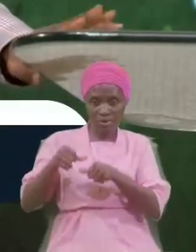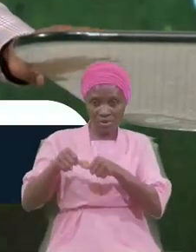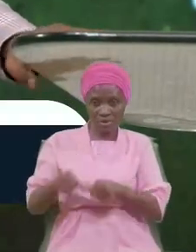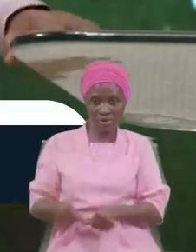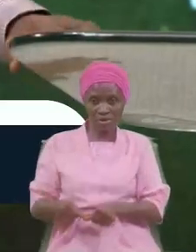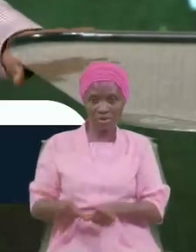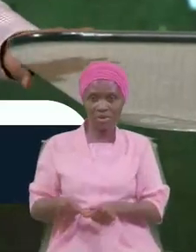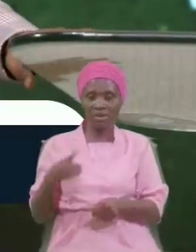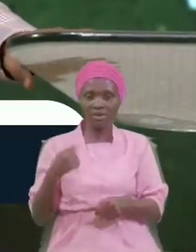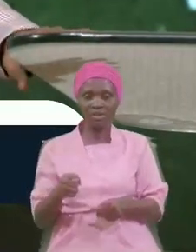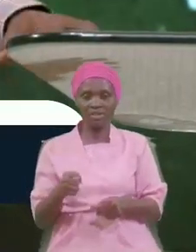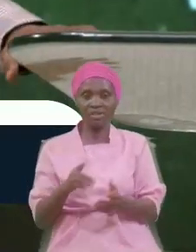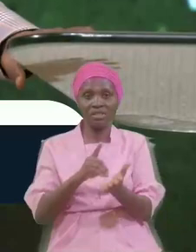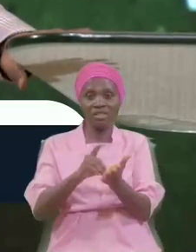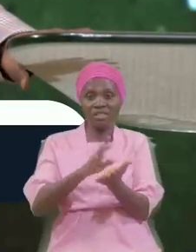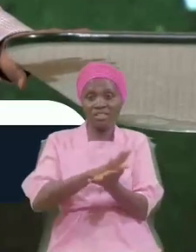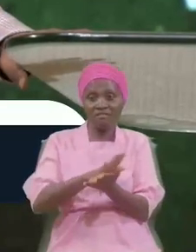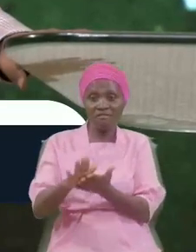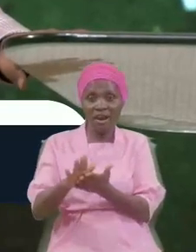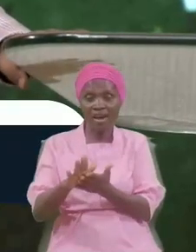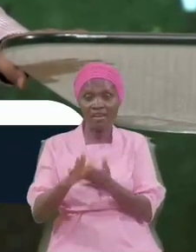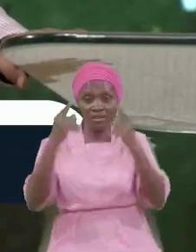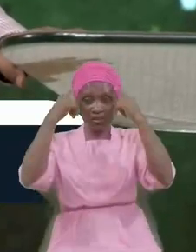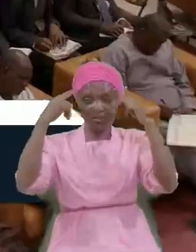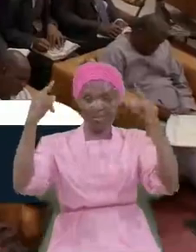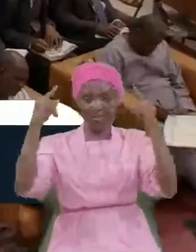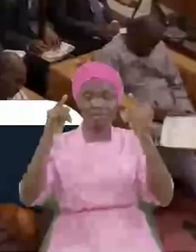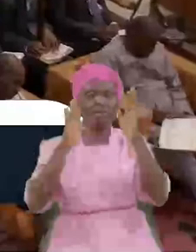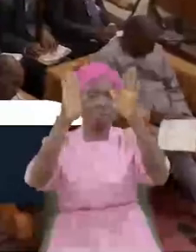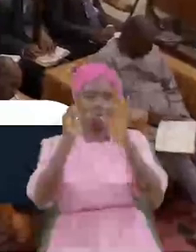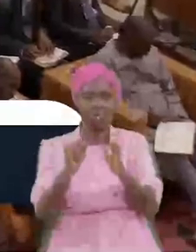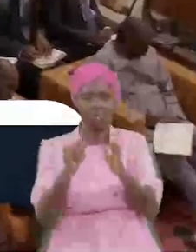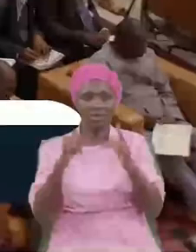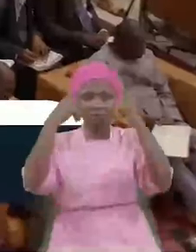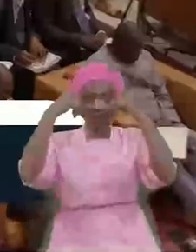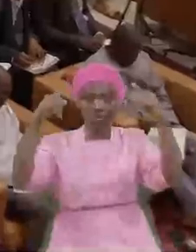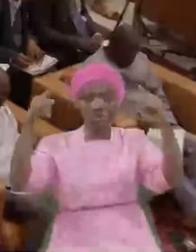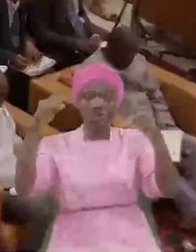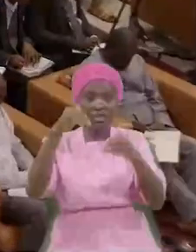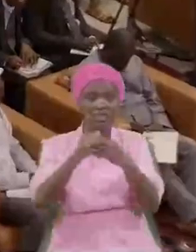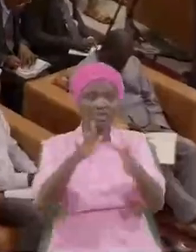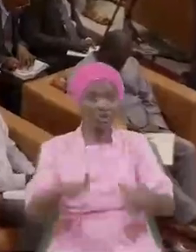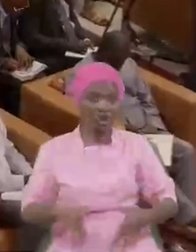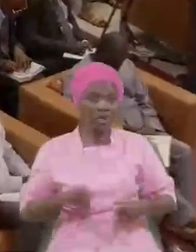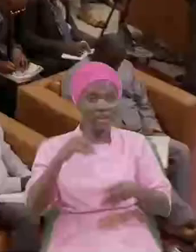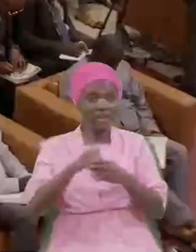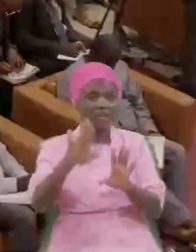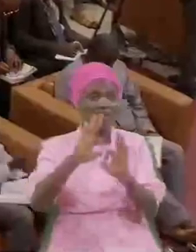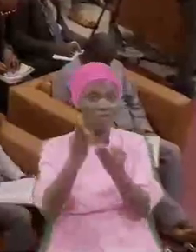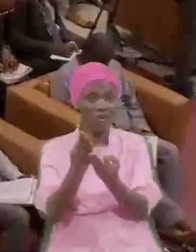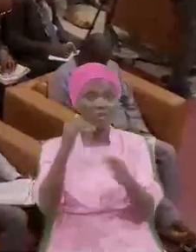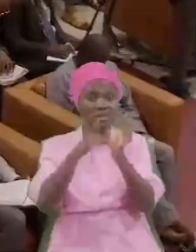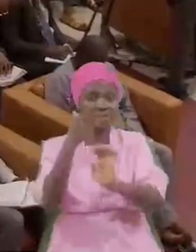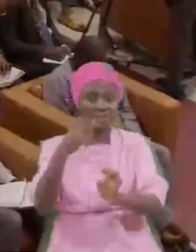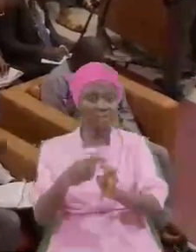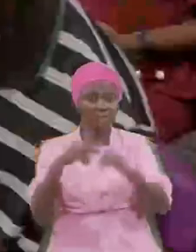percée de prodiges. La percée dans votre vie. La percée dans votre famille. La